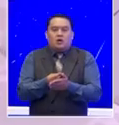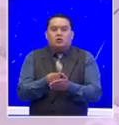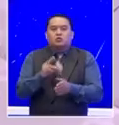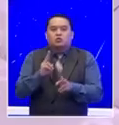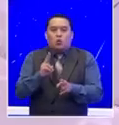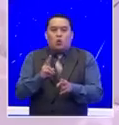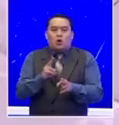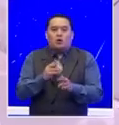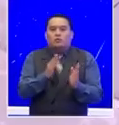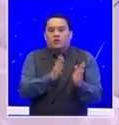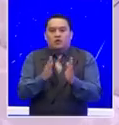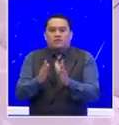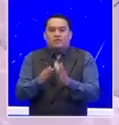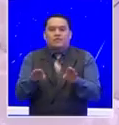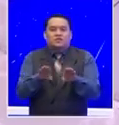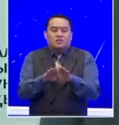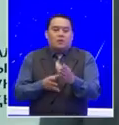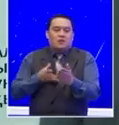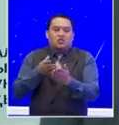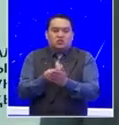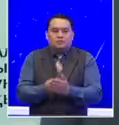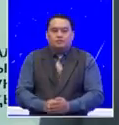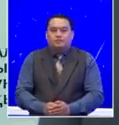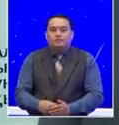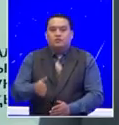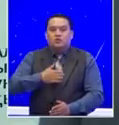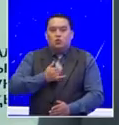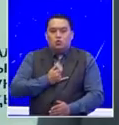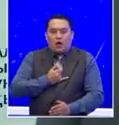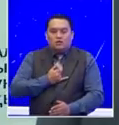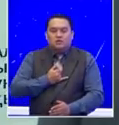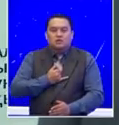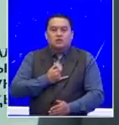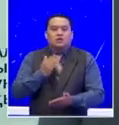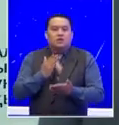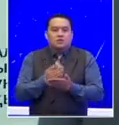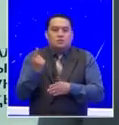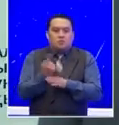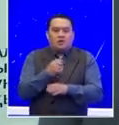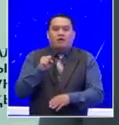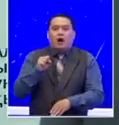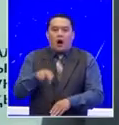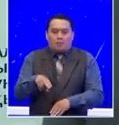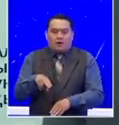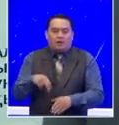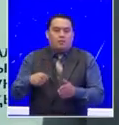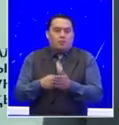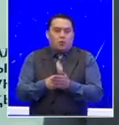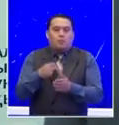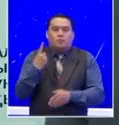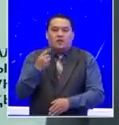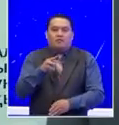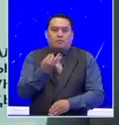лишь сумма, пропорциональная выставленным платежам. В нашей области это с 1 апреля по 1